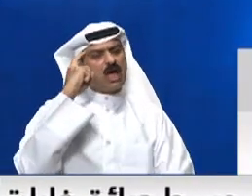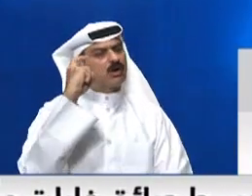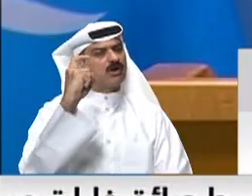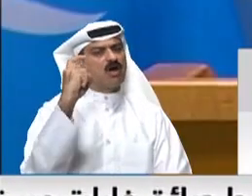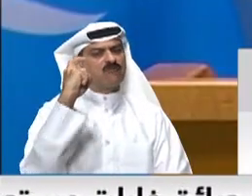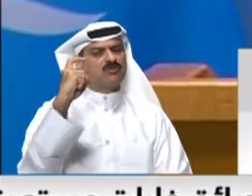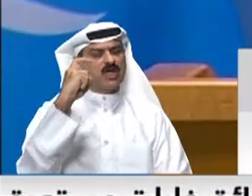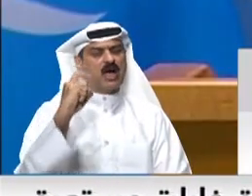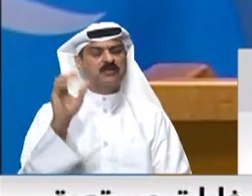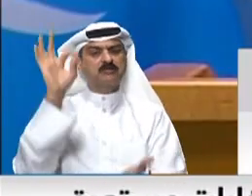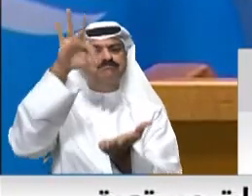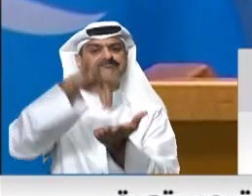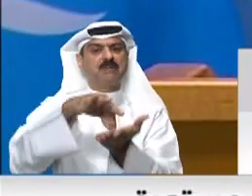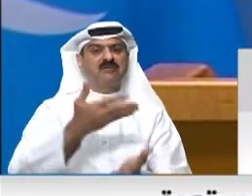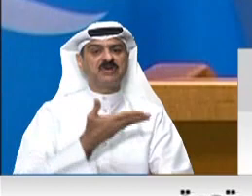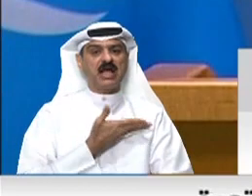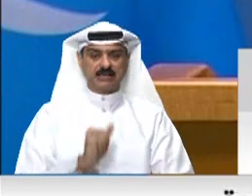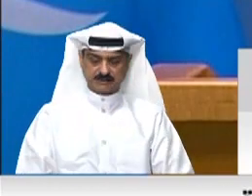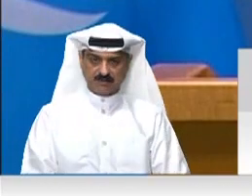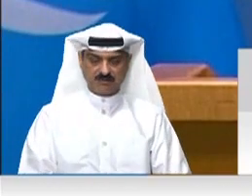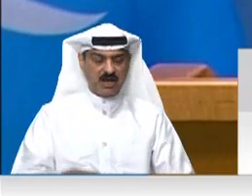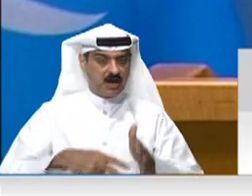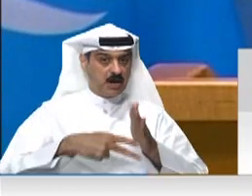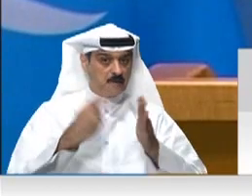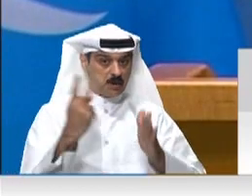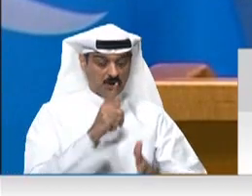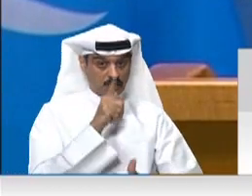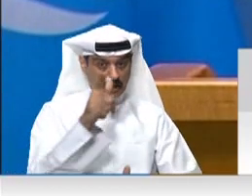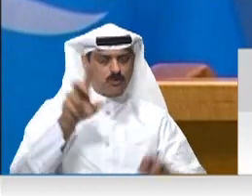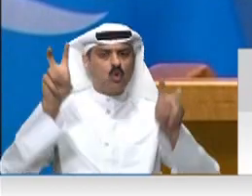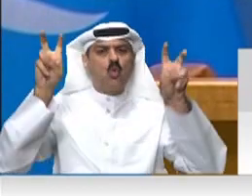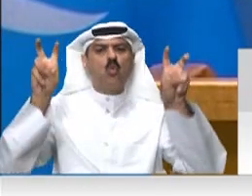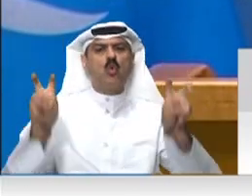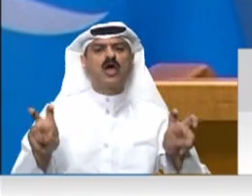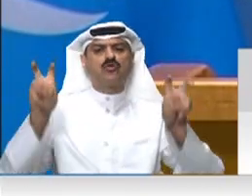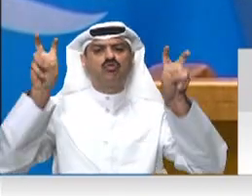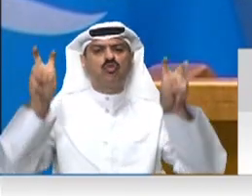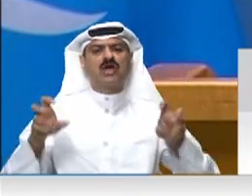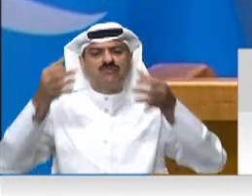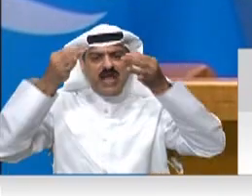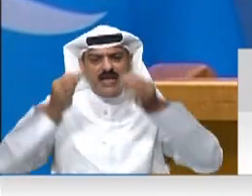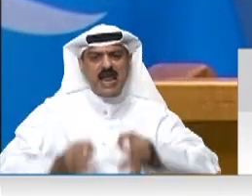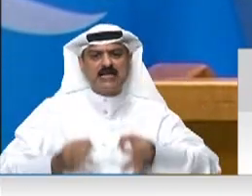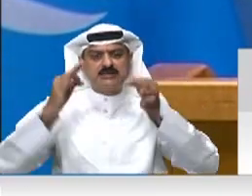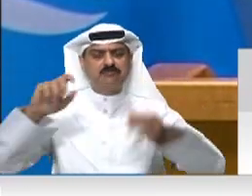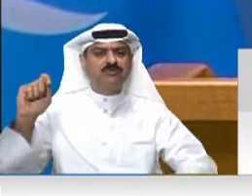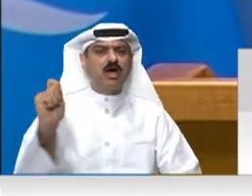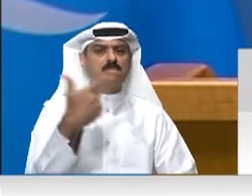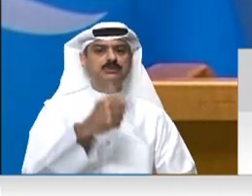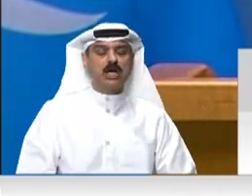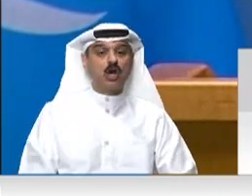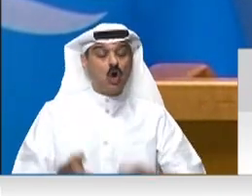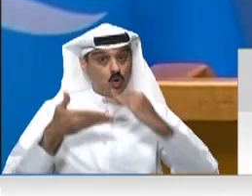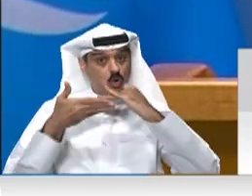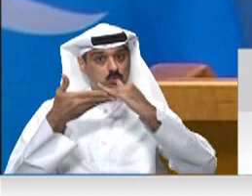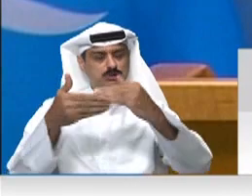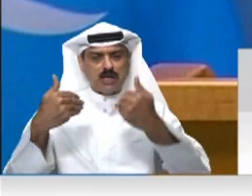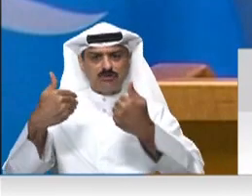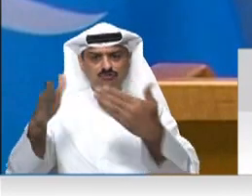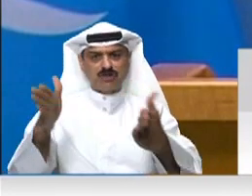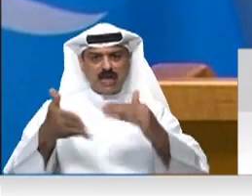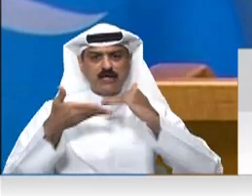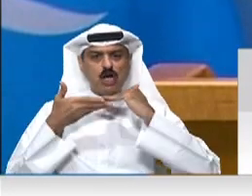غزة، مجددا دعوته إلى وقف إطلاق نار إنساني فوري وتقديم الإغاثة الإنسانية على المستوى